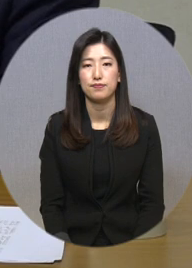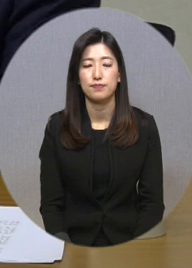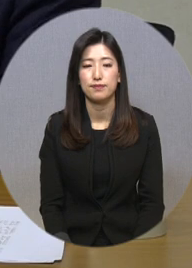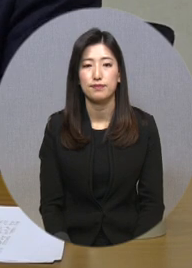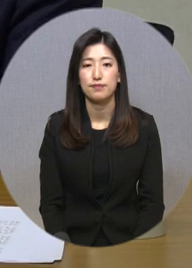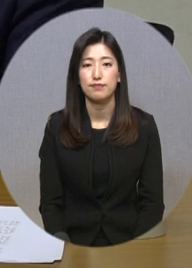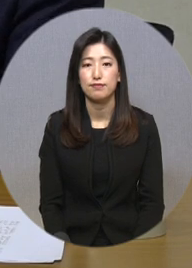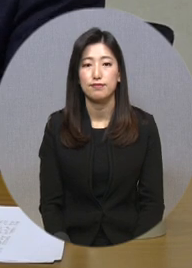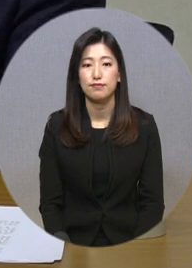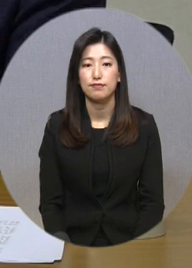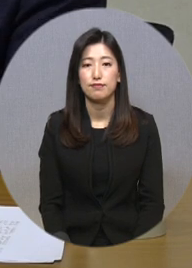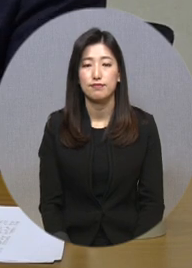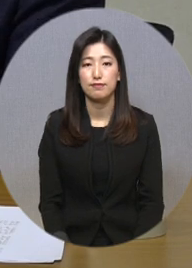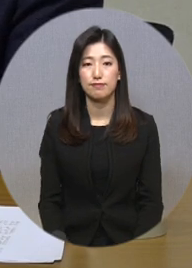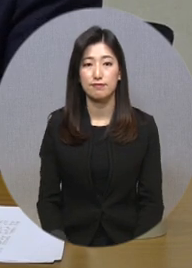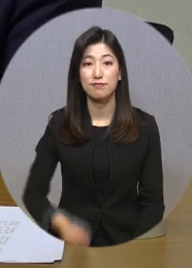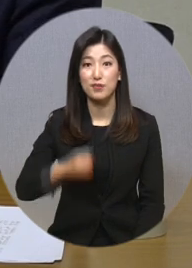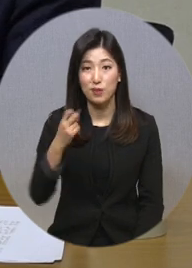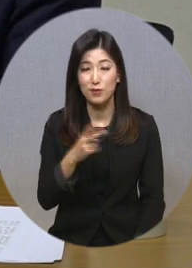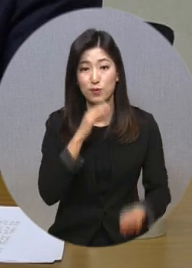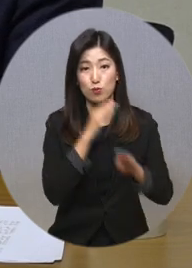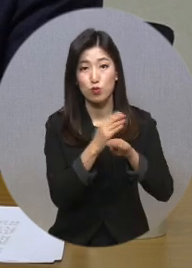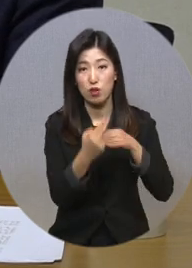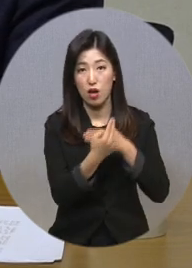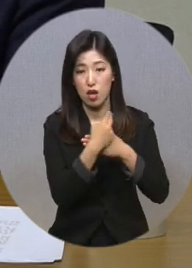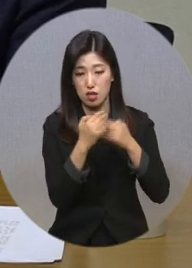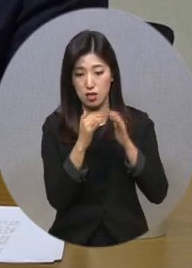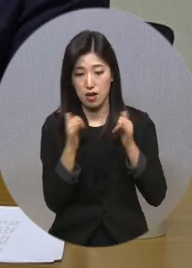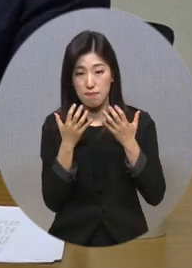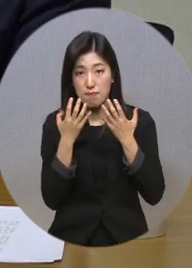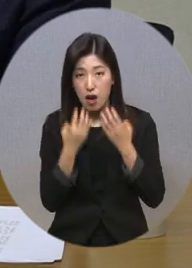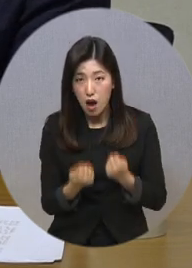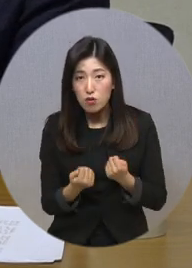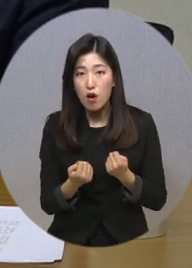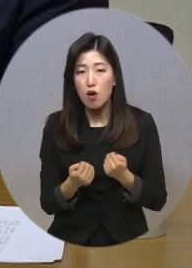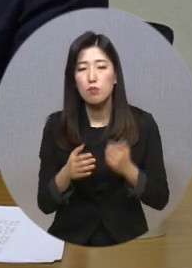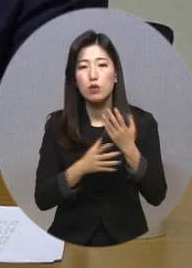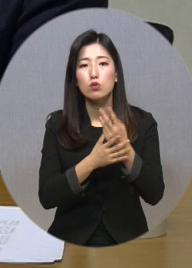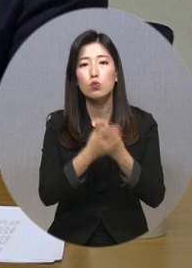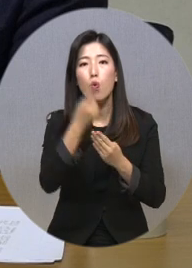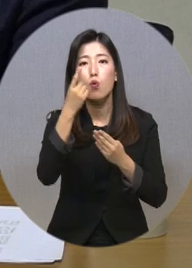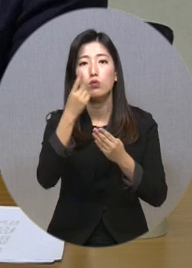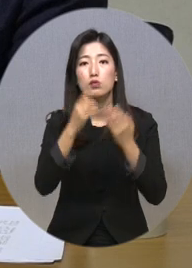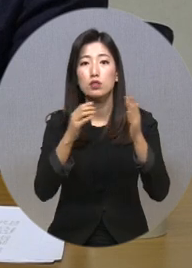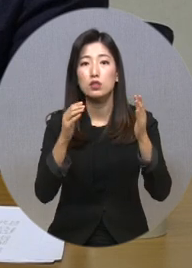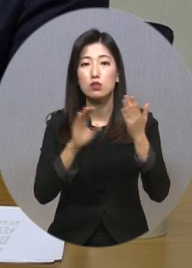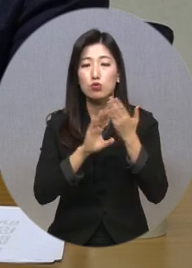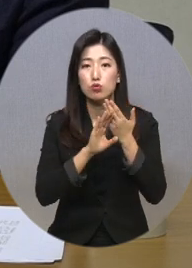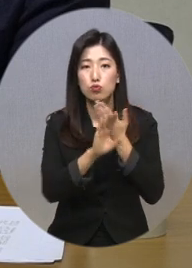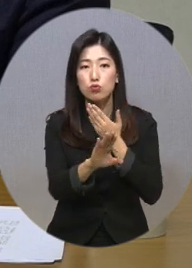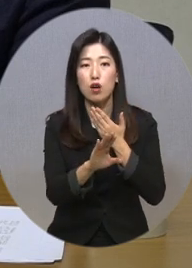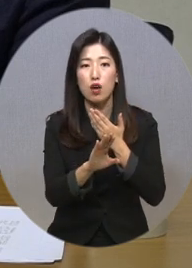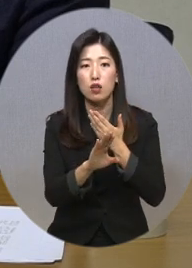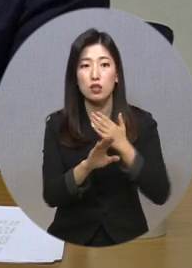그리고 많으면 많을수록 통일 후에는 이러한 모든 차이를 극복하는데 아주